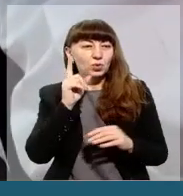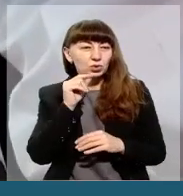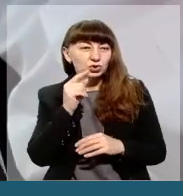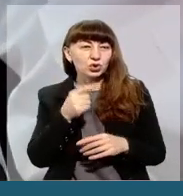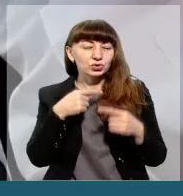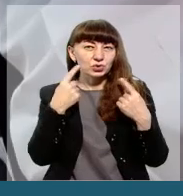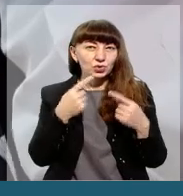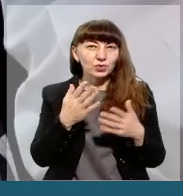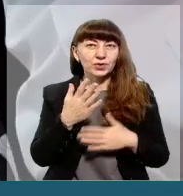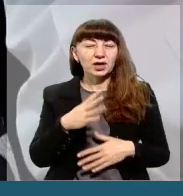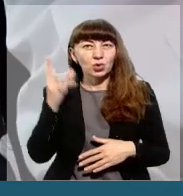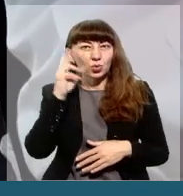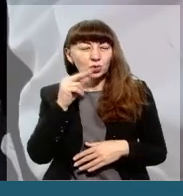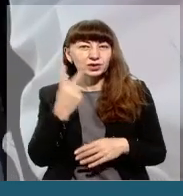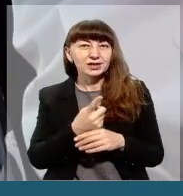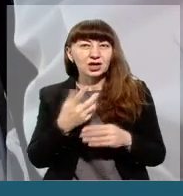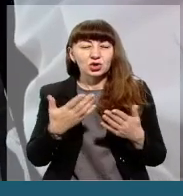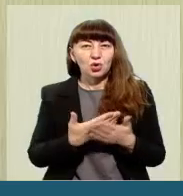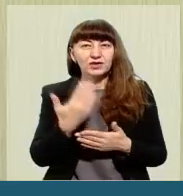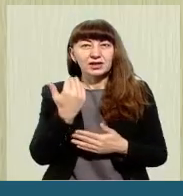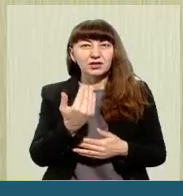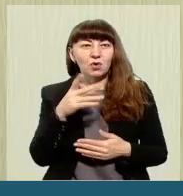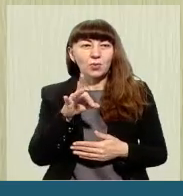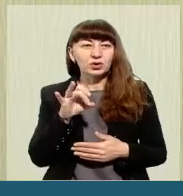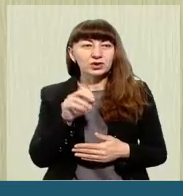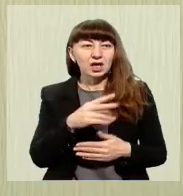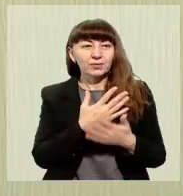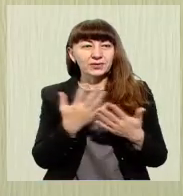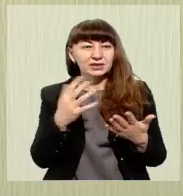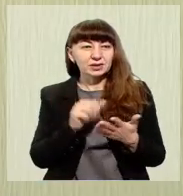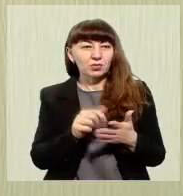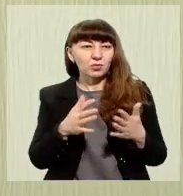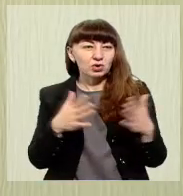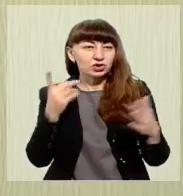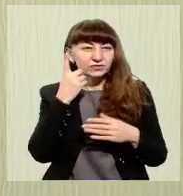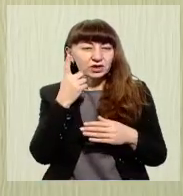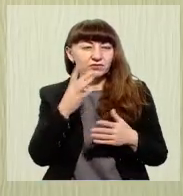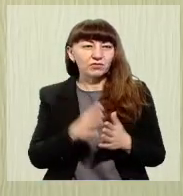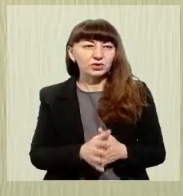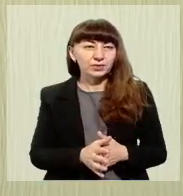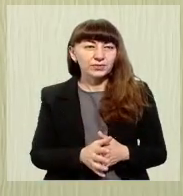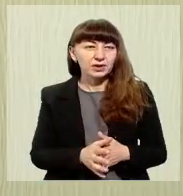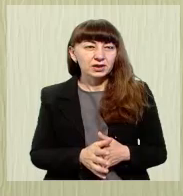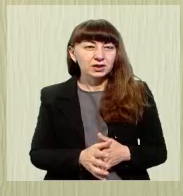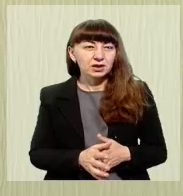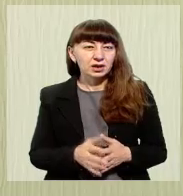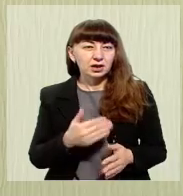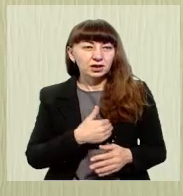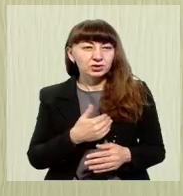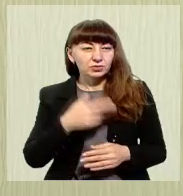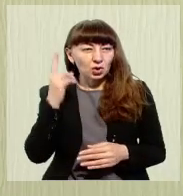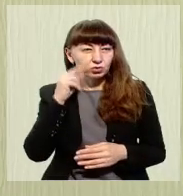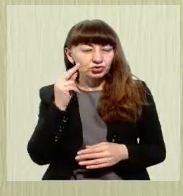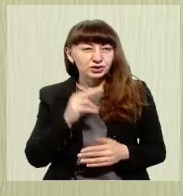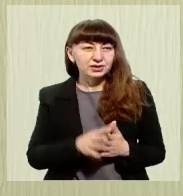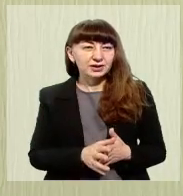с улыбкой на лице осваивает и новый для него портал. Мы занимаемся больше в телефоне. Хотим изучить как бы